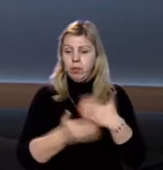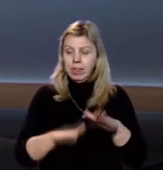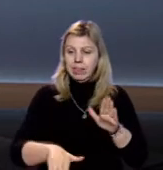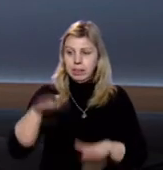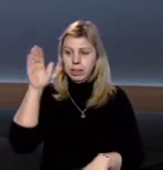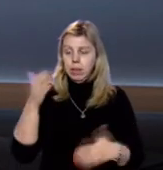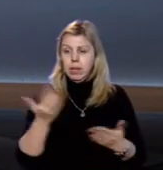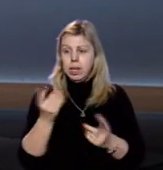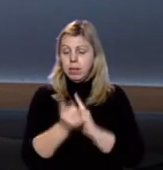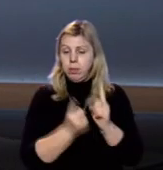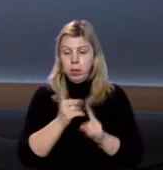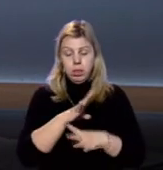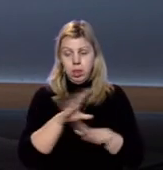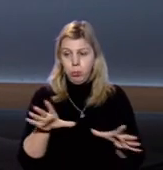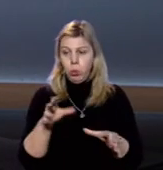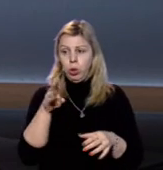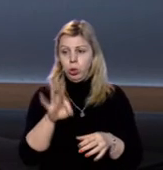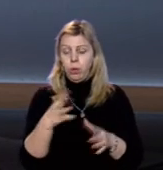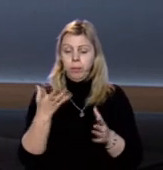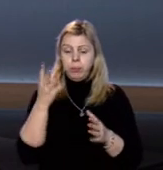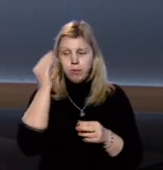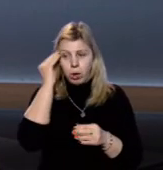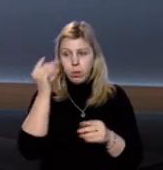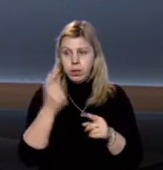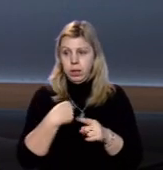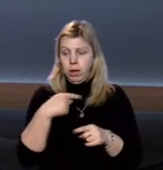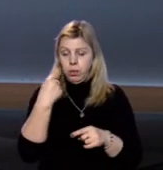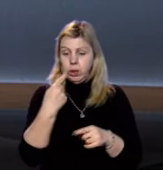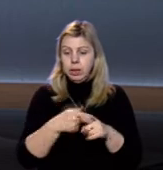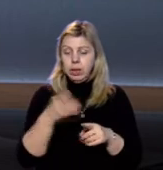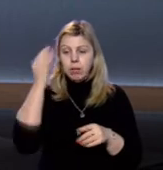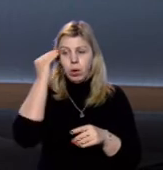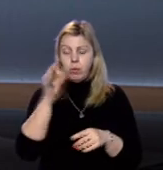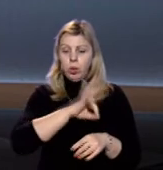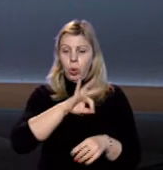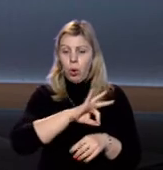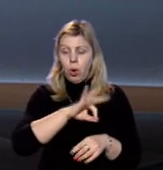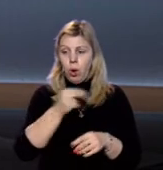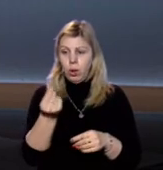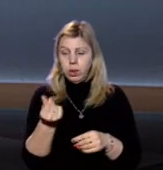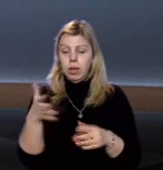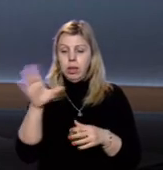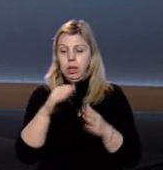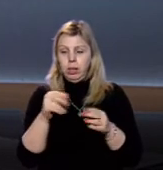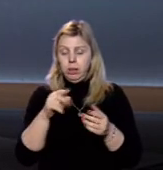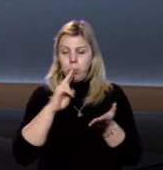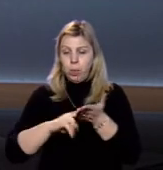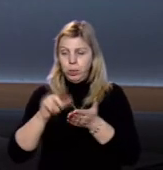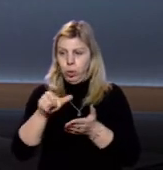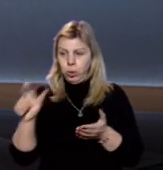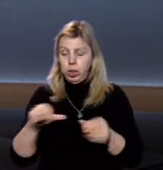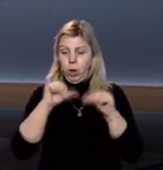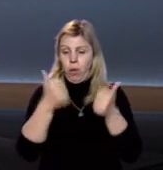дитинства якихось змін не було. Враховується, я ж зазначав, що тільки враховуються доходи і члени господарства. Якщо по